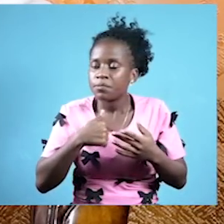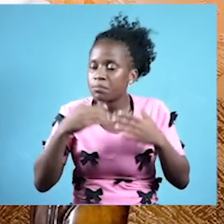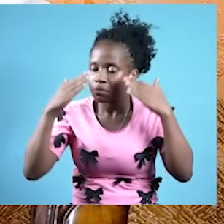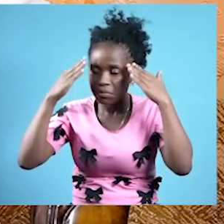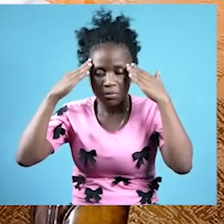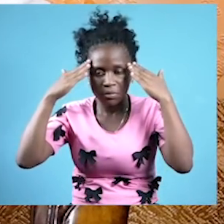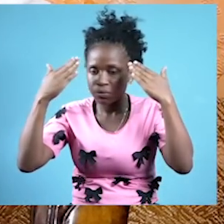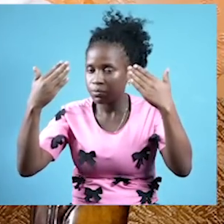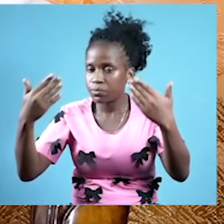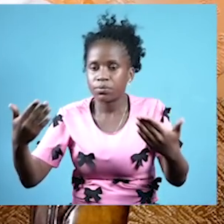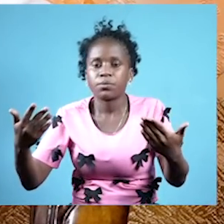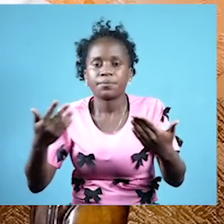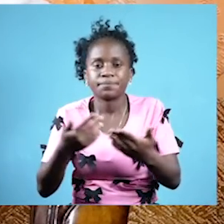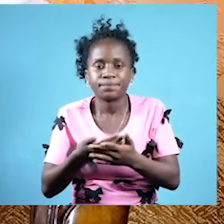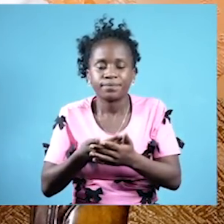10 mwezi wa pili